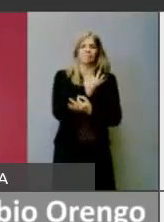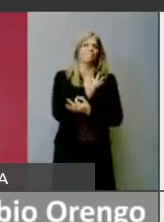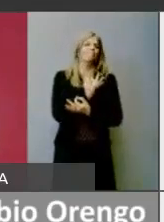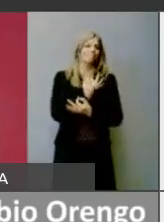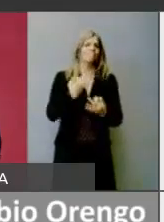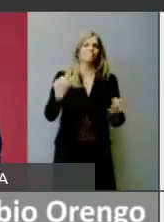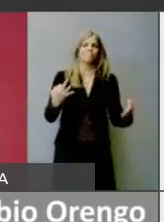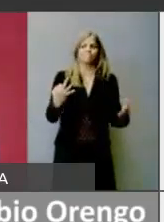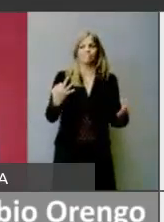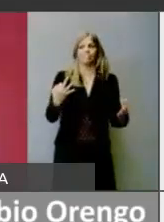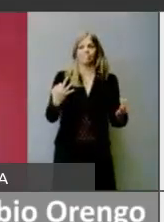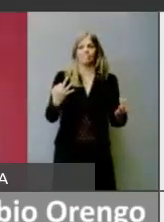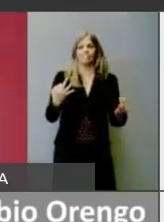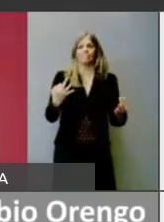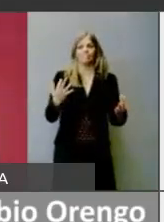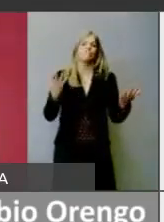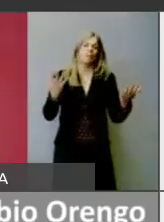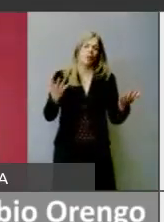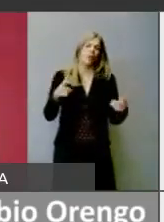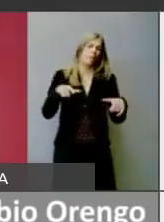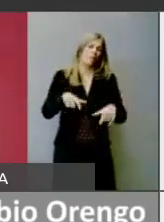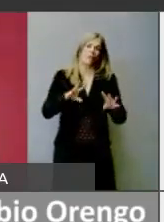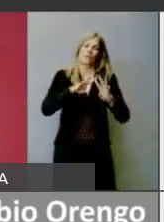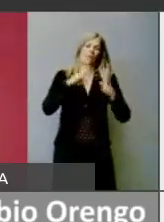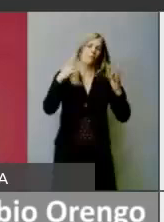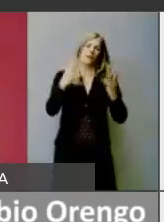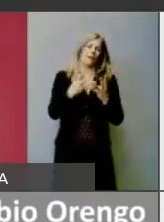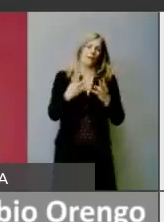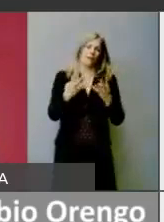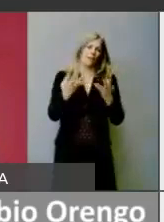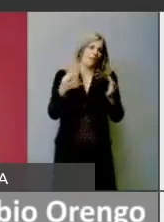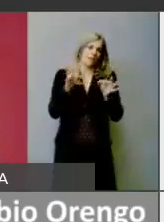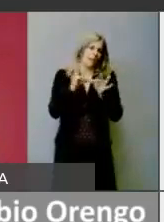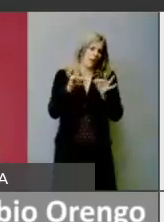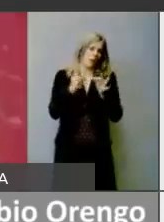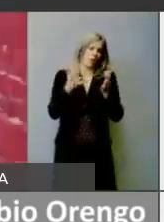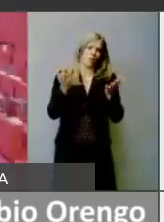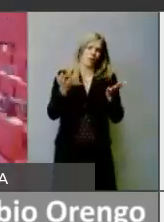certamente il parere della Giunta è favorevole. Grazie.